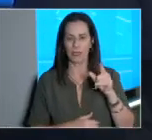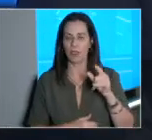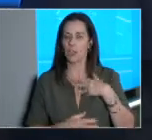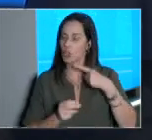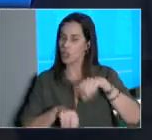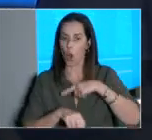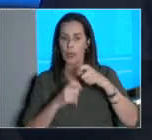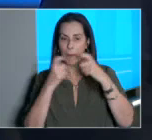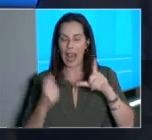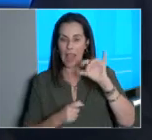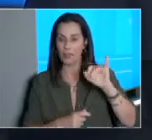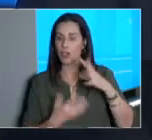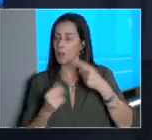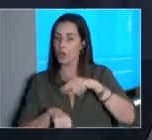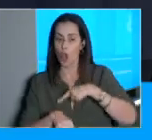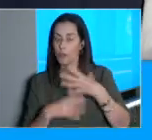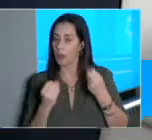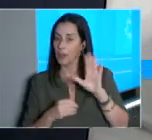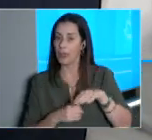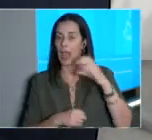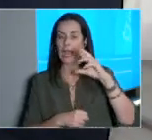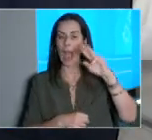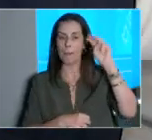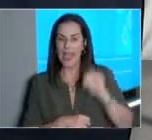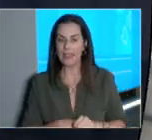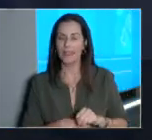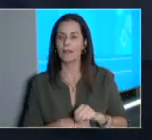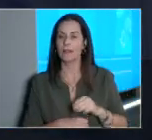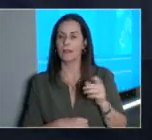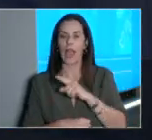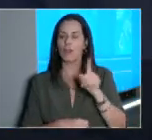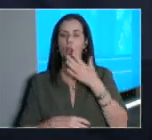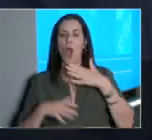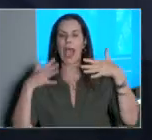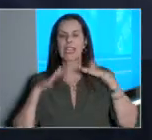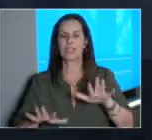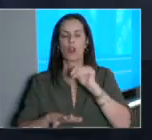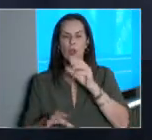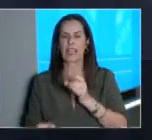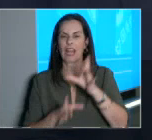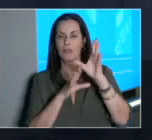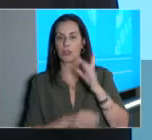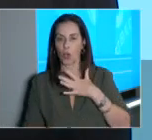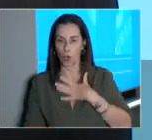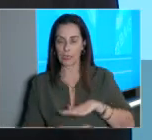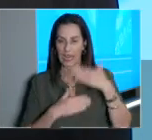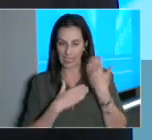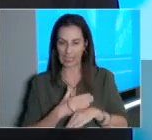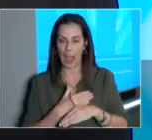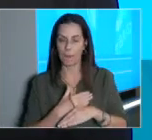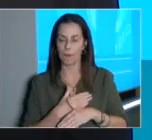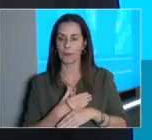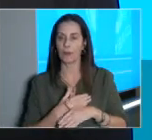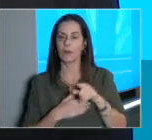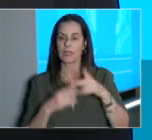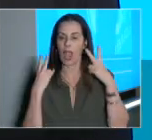שעות עם אורלי לוי. יש לי כמה שעות לא מעטות עם קרן אלמקייס. אף אחד מהן לא גזענית ולא רוצה טרנספר. ואני רק רוצה לסיים, ברשותך,